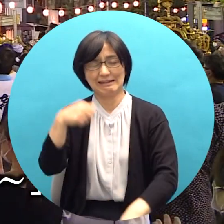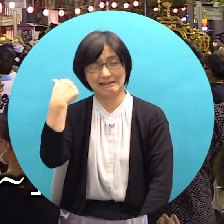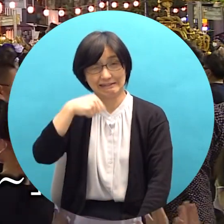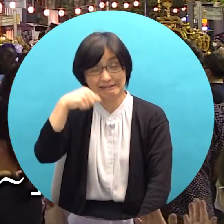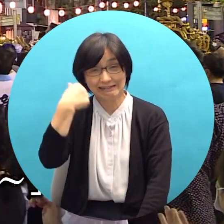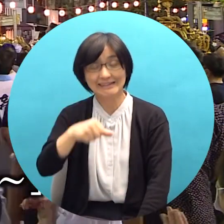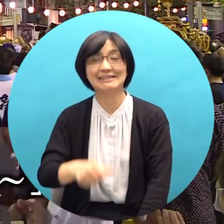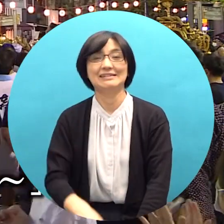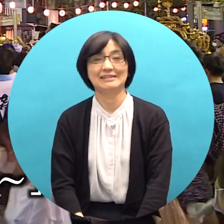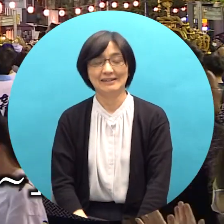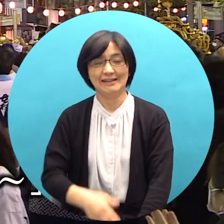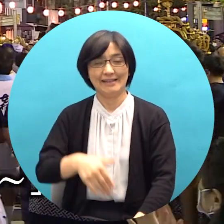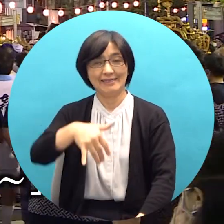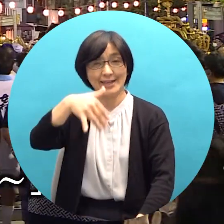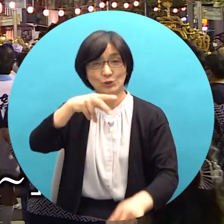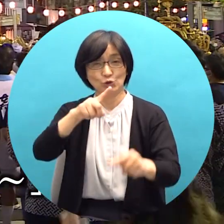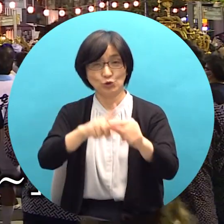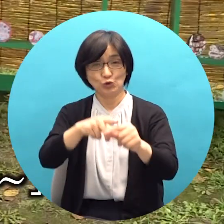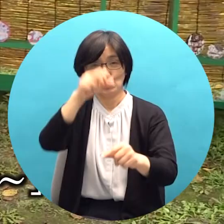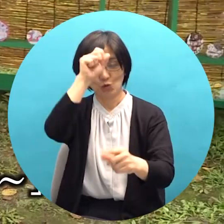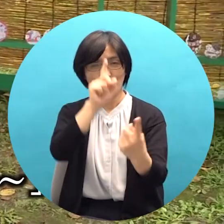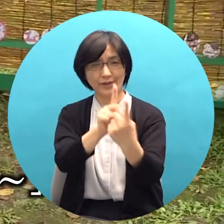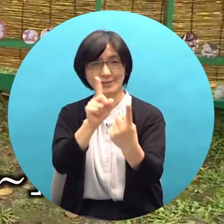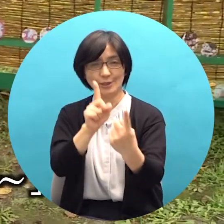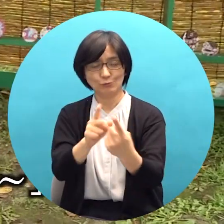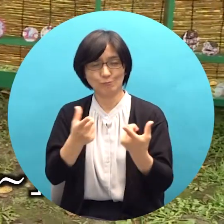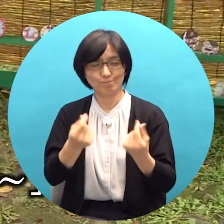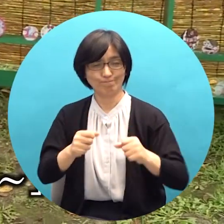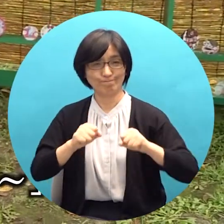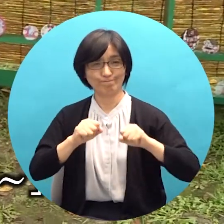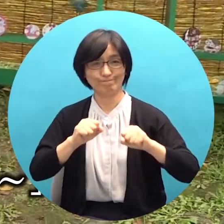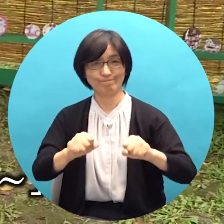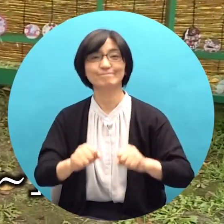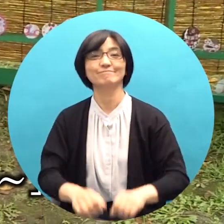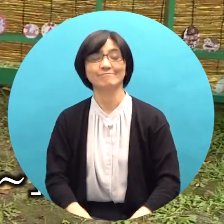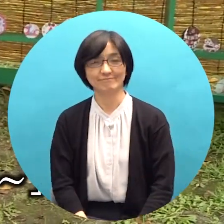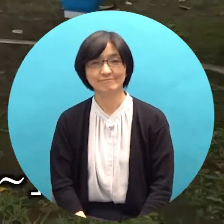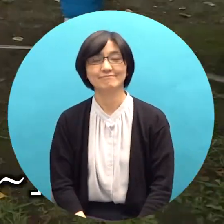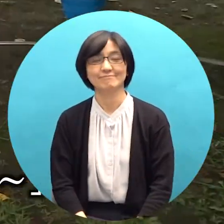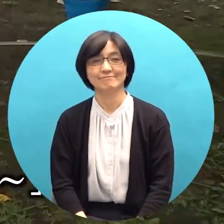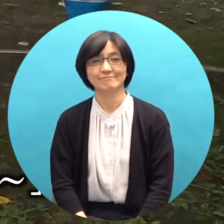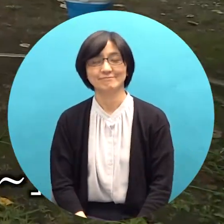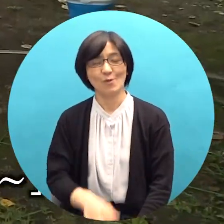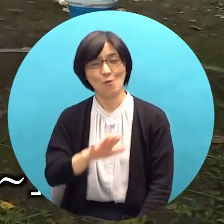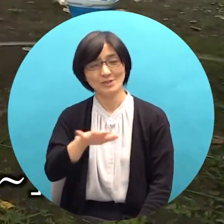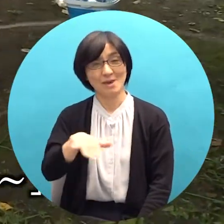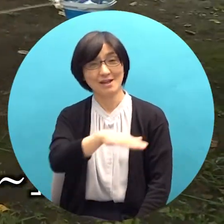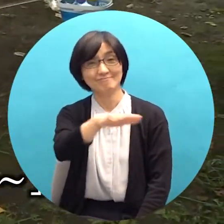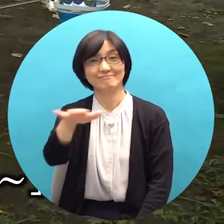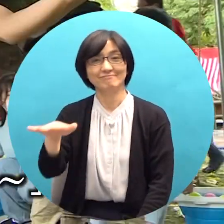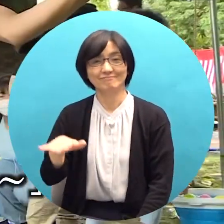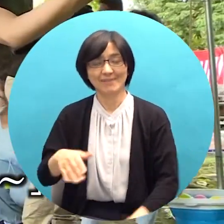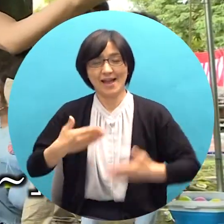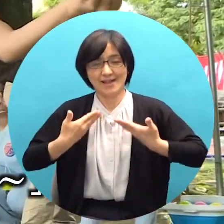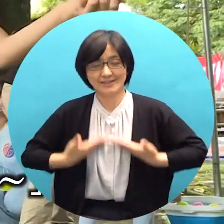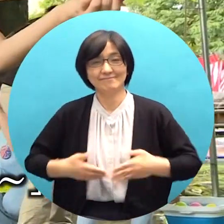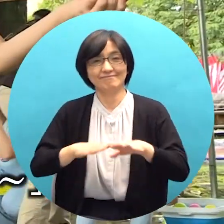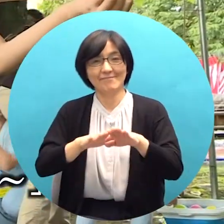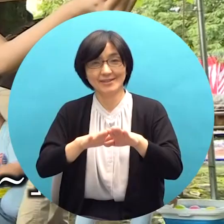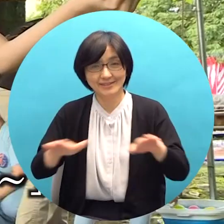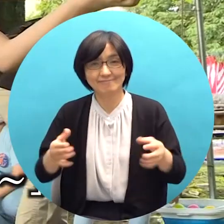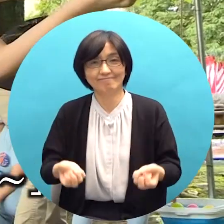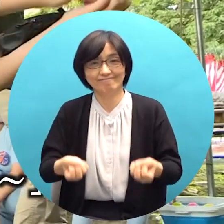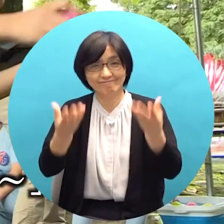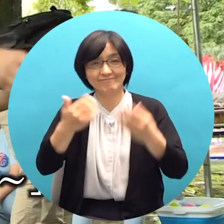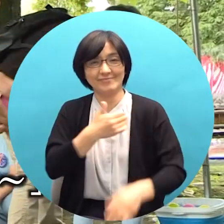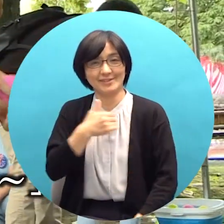ので、熱中症対策、実施本部でもしっかりと実施させていただきまして、お子様たちにも安心安全なお祭